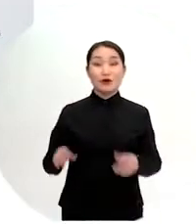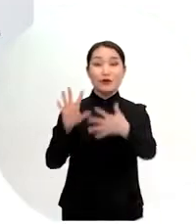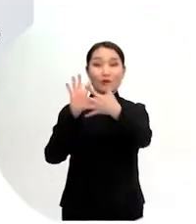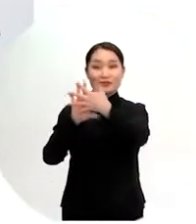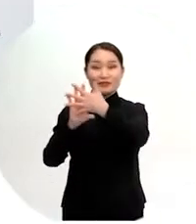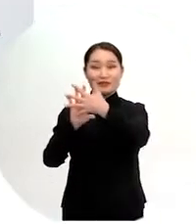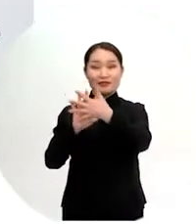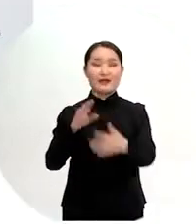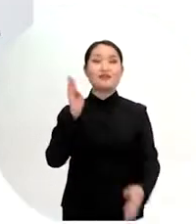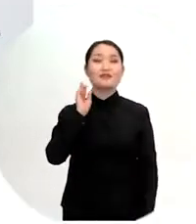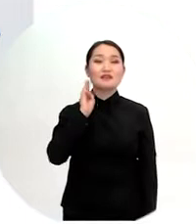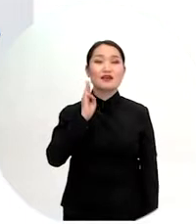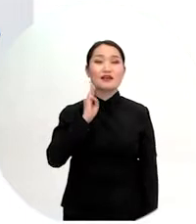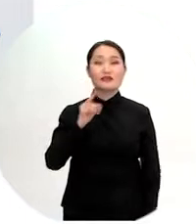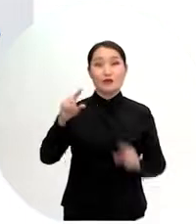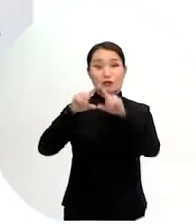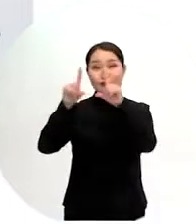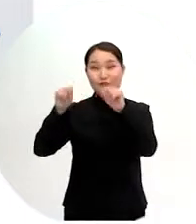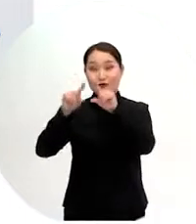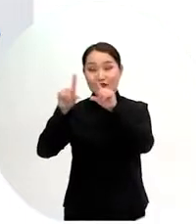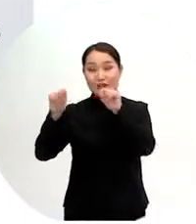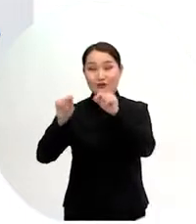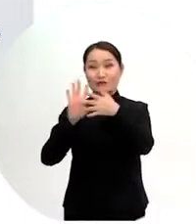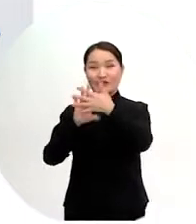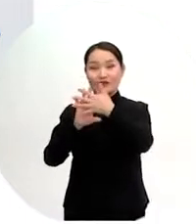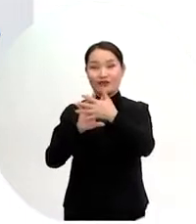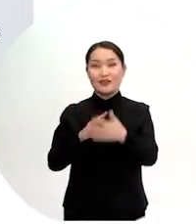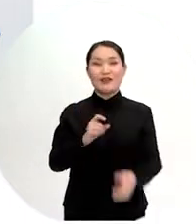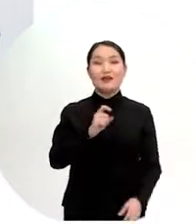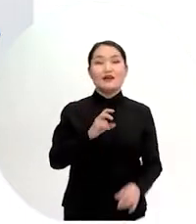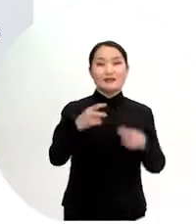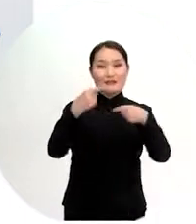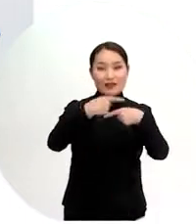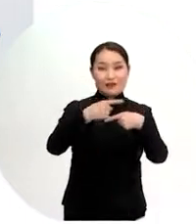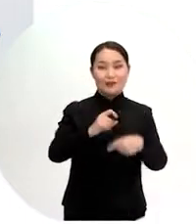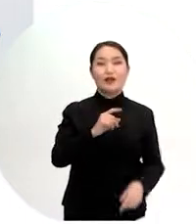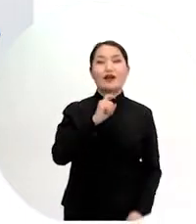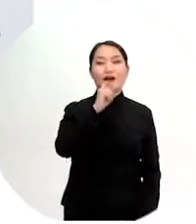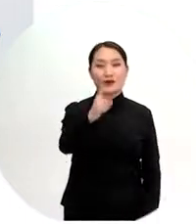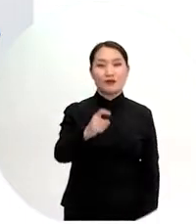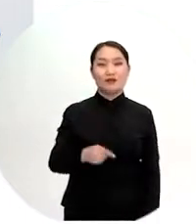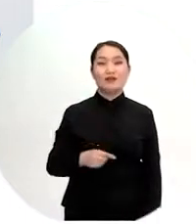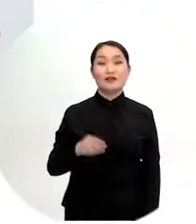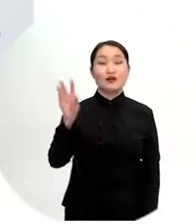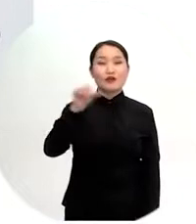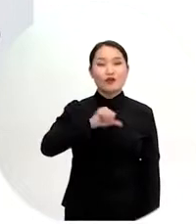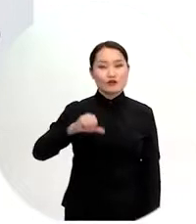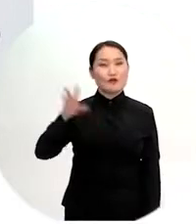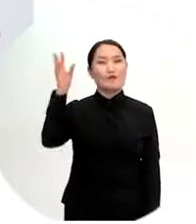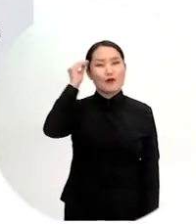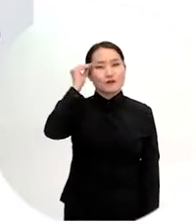Хүснэгтийн шар дөрвөлжинд байрлах нийлбэрийн утгыг цээжээр тооцоолон